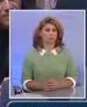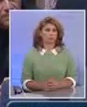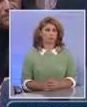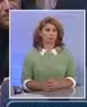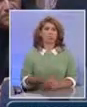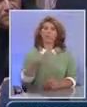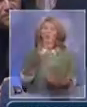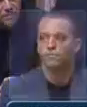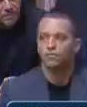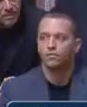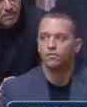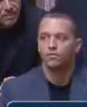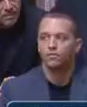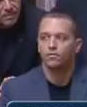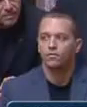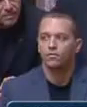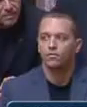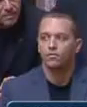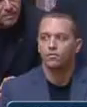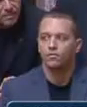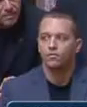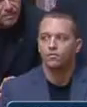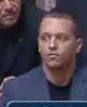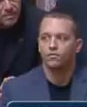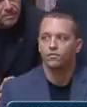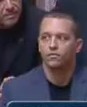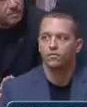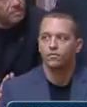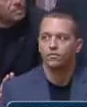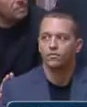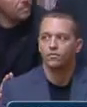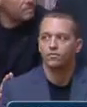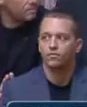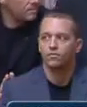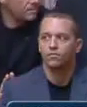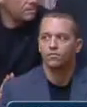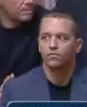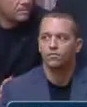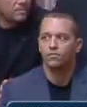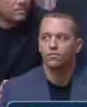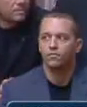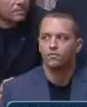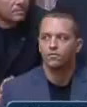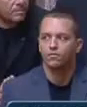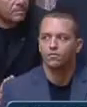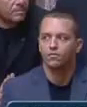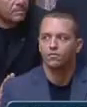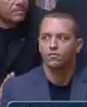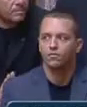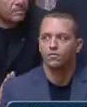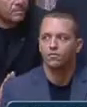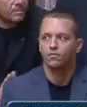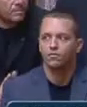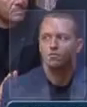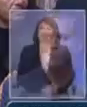από ένα εκπαιδευτικό σύστημα. Χαρακτηριστικός δεν είναι ο ορισμός που δίνει ο Πλάτων στην παιδεία. Έστι δε που